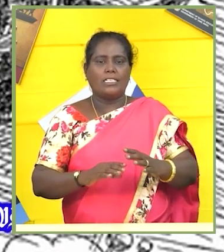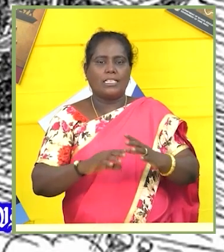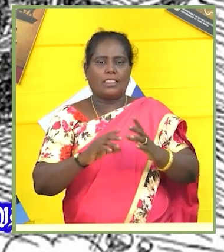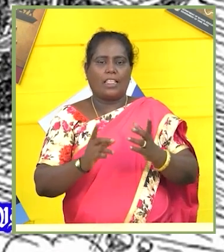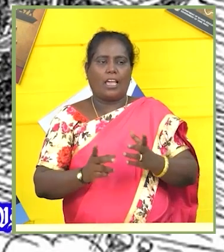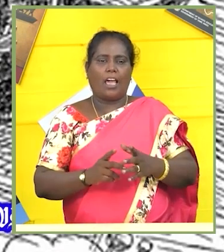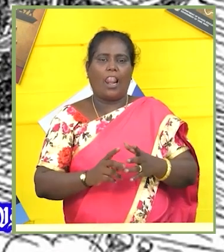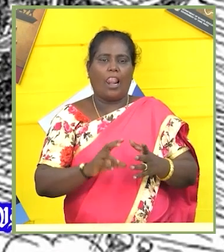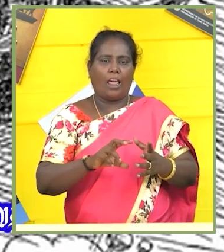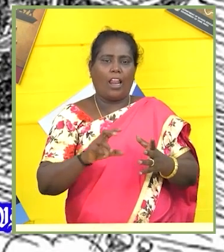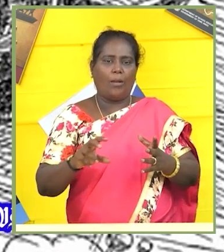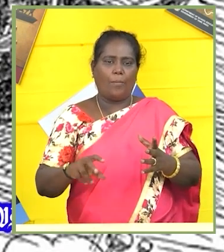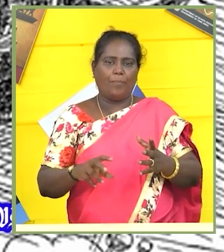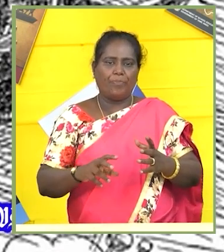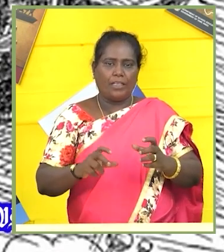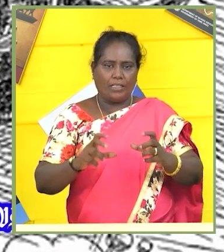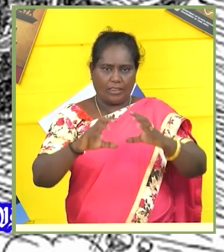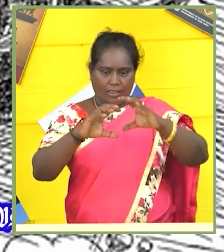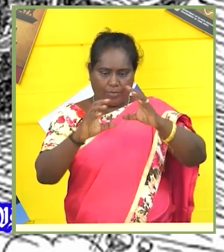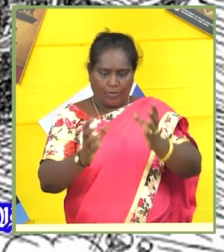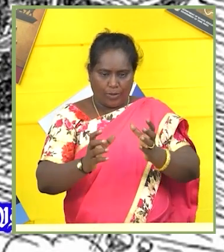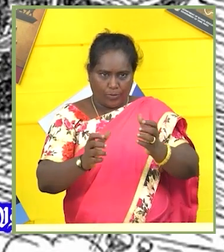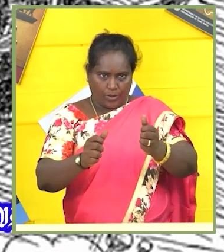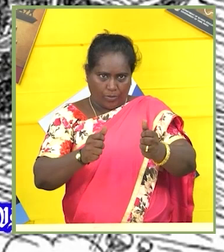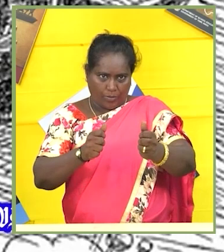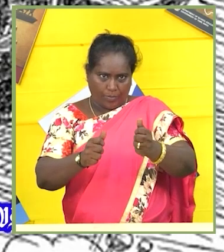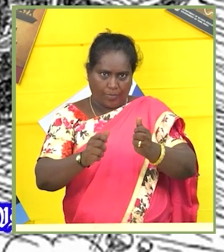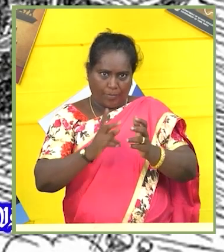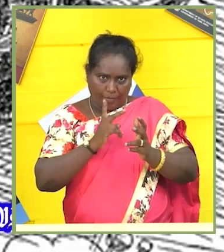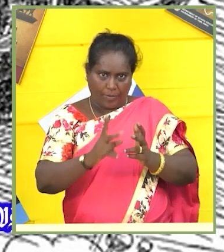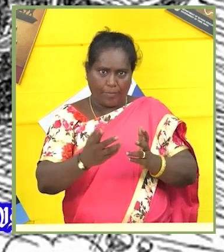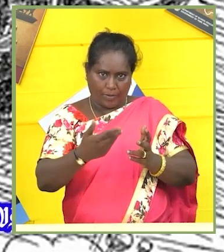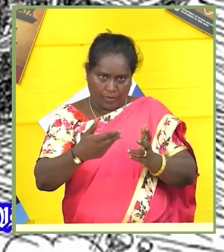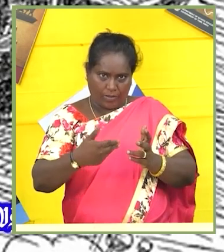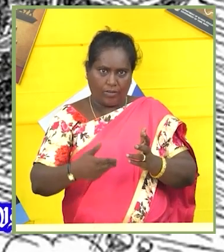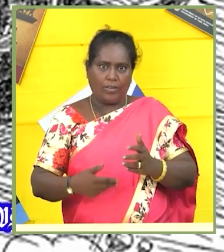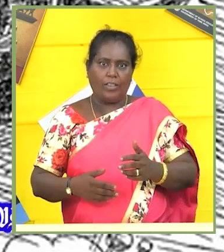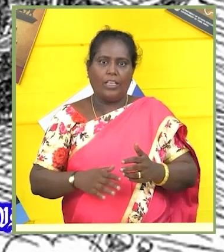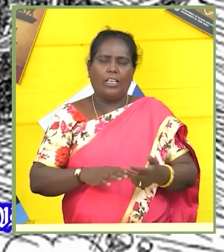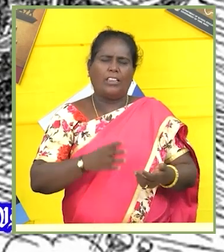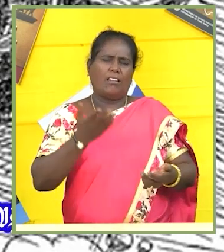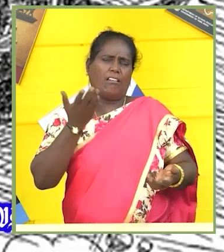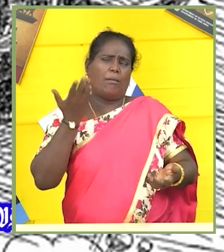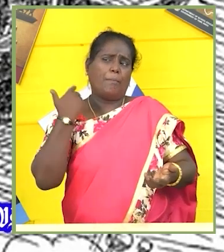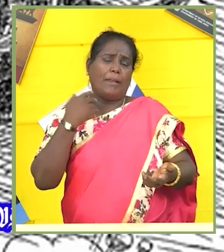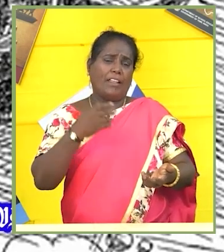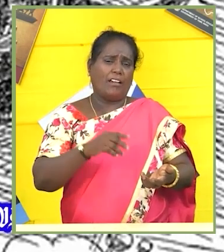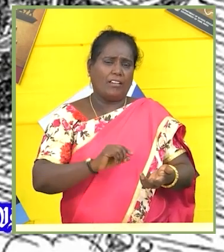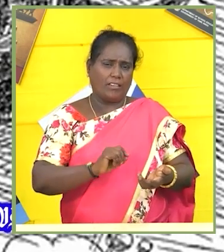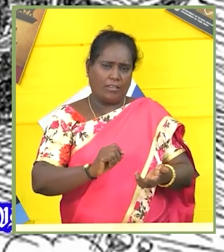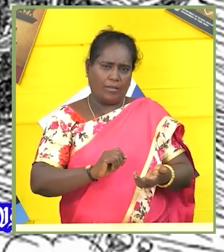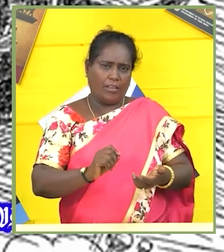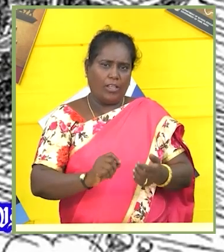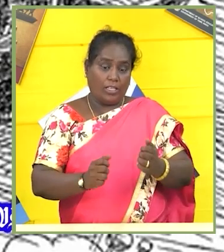மாவட்டம் மயிலாடும் பாறை அருகே சித்திரக்கல் புடவி என்ற இடத்தில் திமிழுடன் கூடிய காளை ஓவியம் ஒன்று